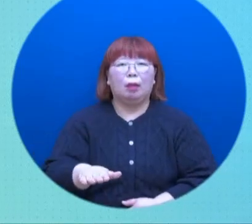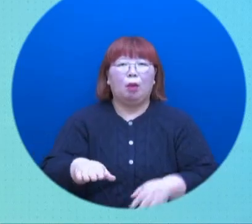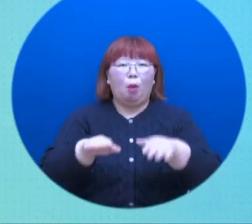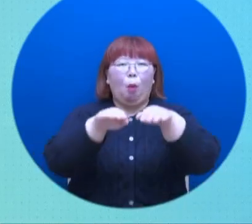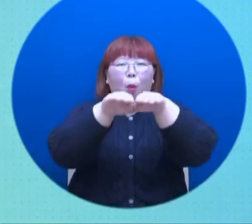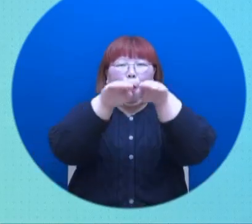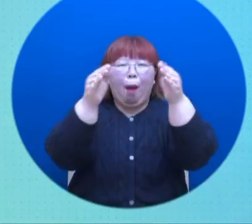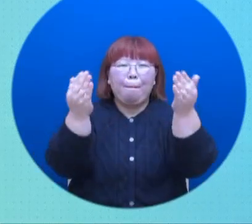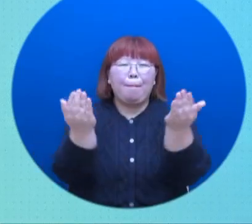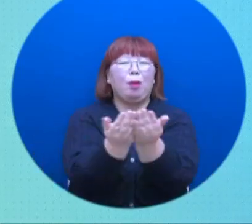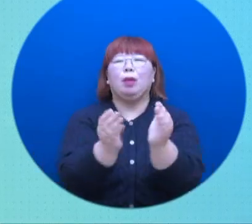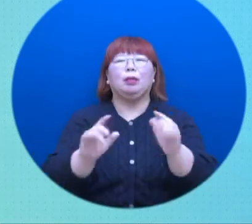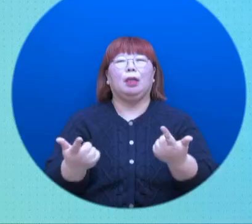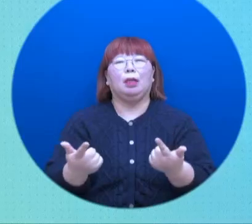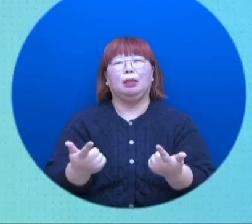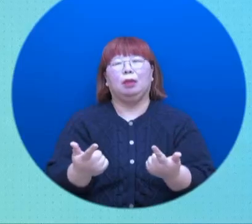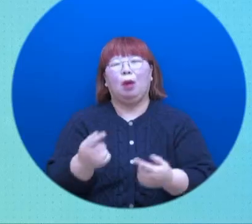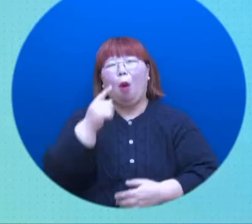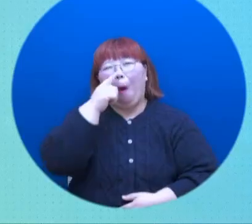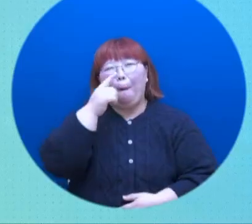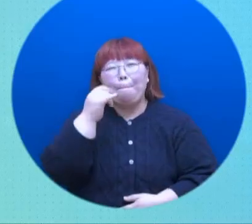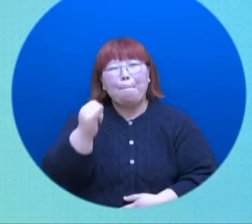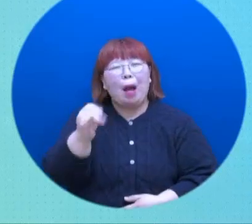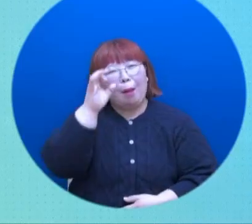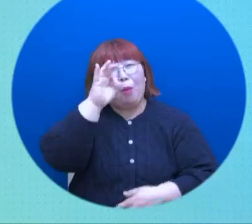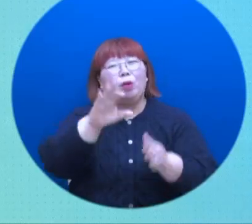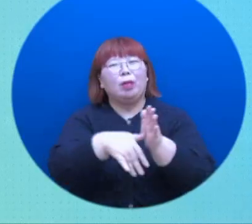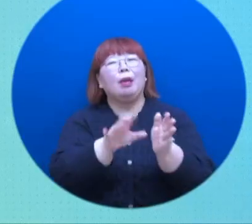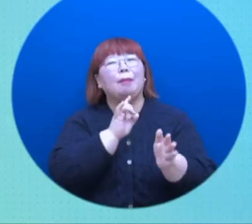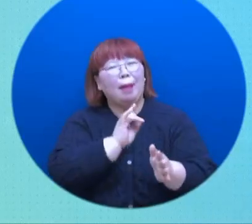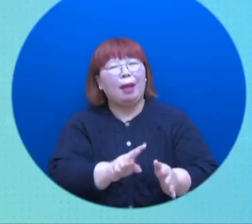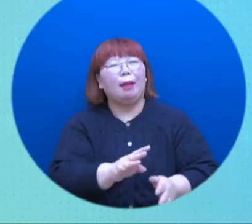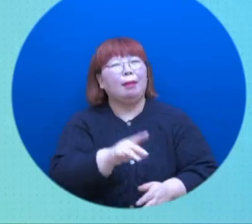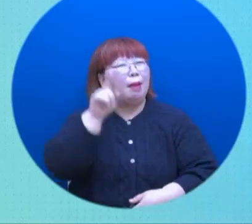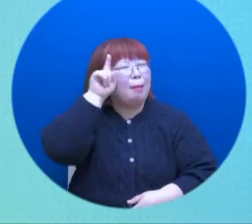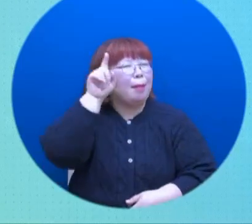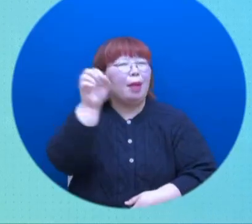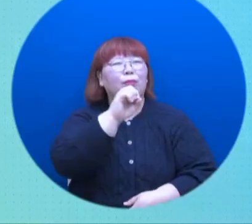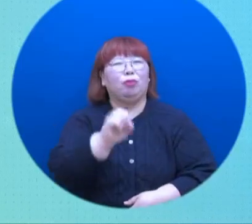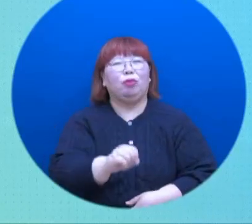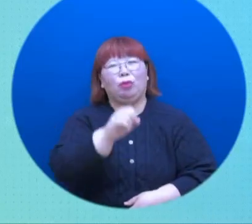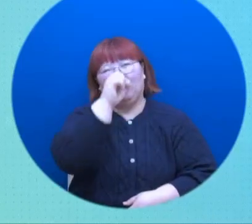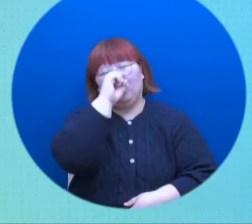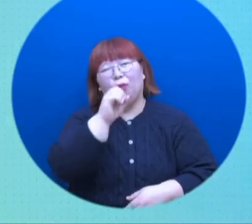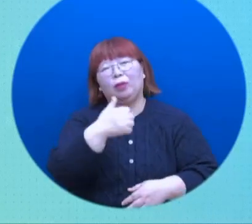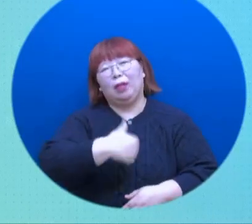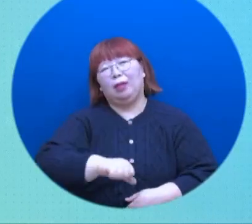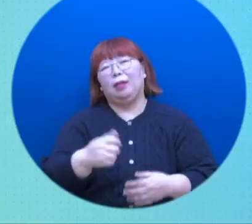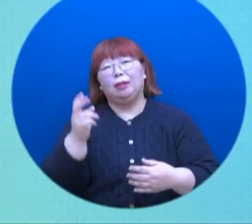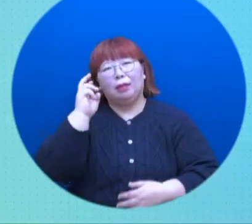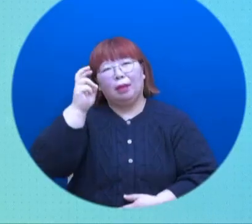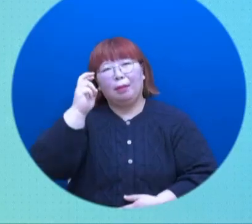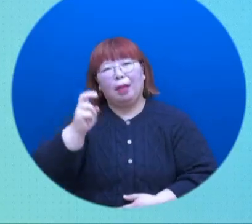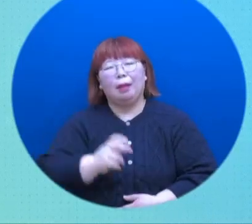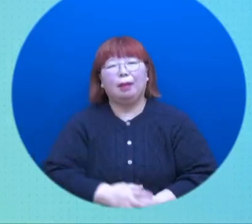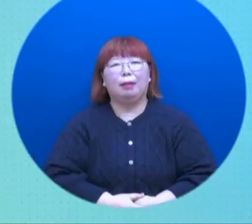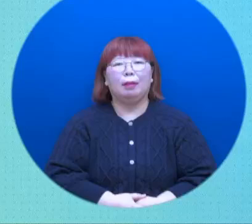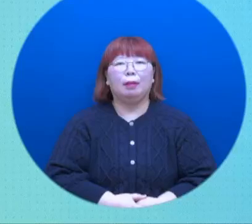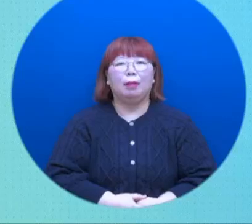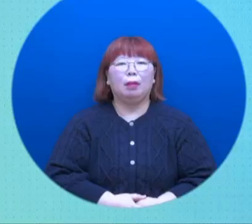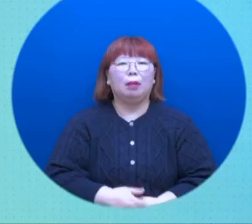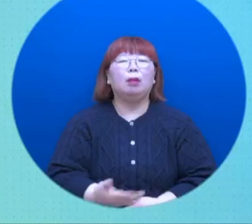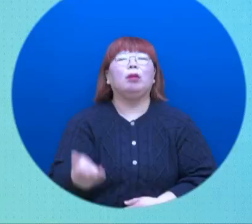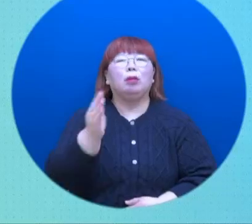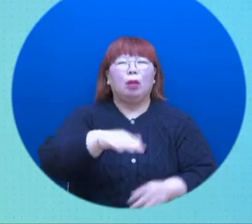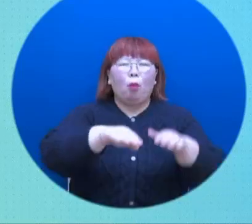완벽하진 않았겠죠. 엄마의 눈에 그렇게 보였겠죠. 그런데 완벽한 아들이